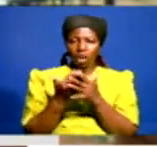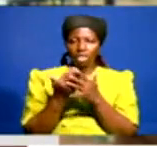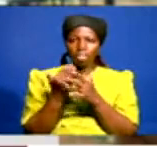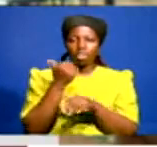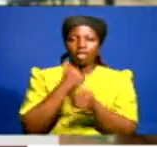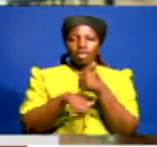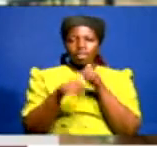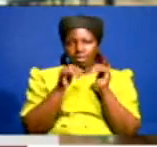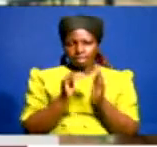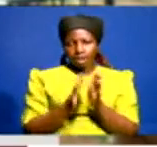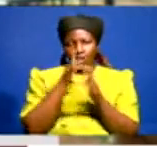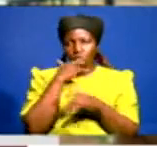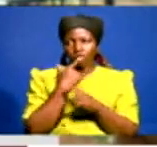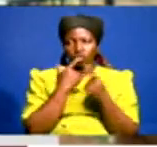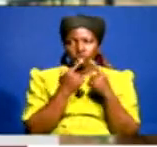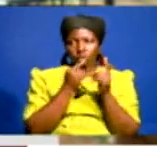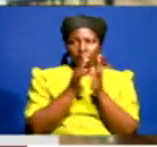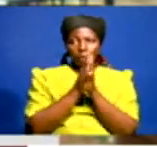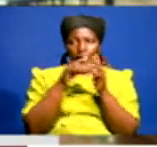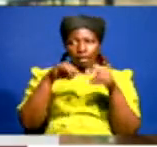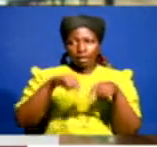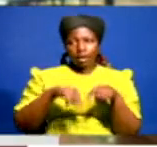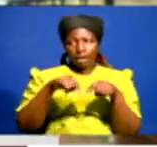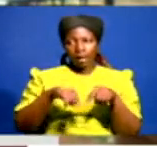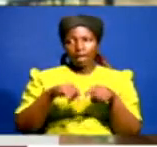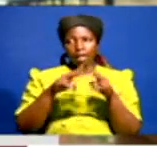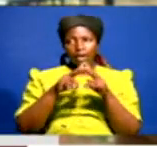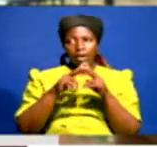machozi kuhusiana na kifo cha Gibson Gathu,